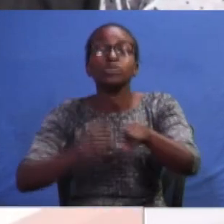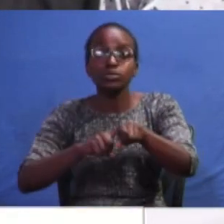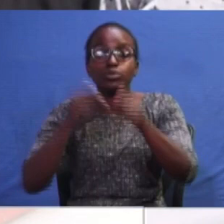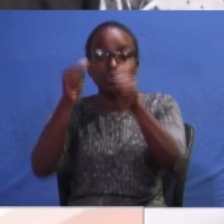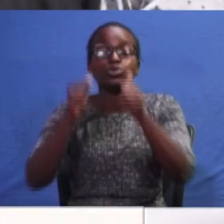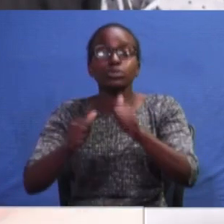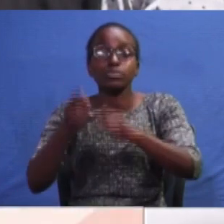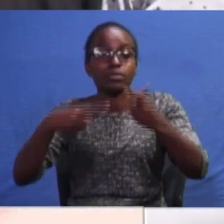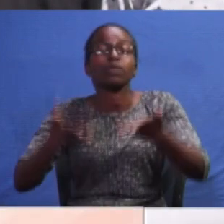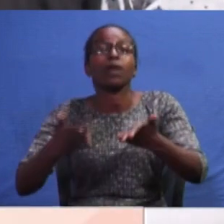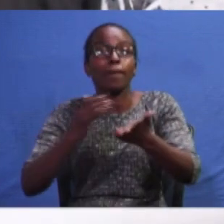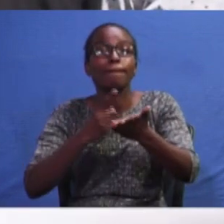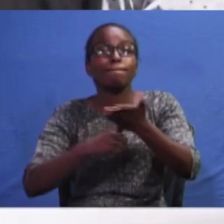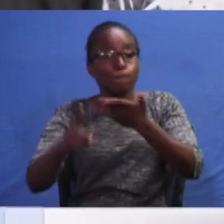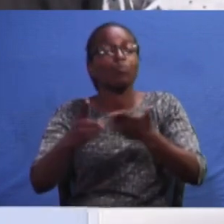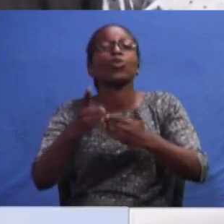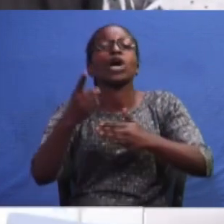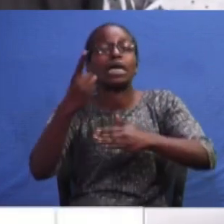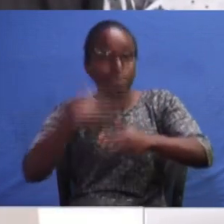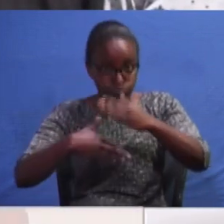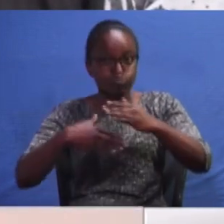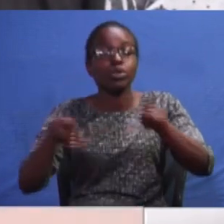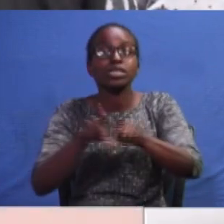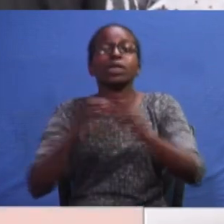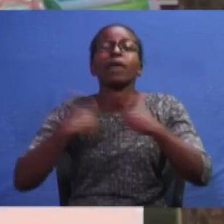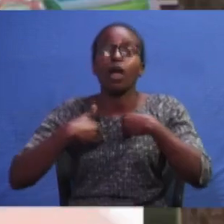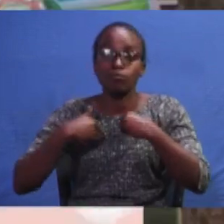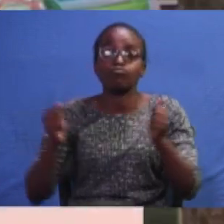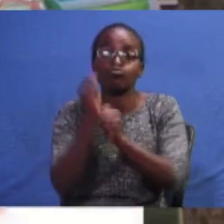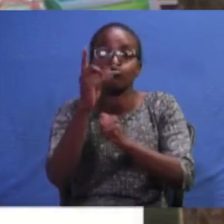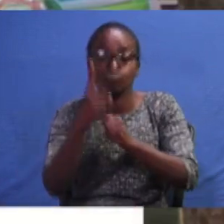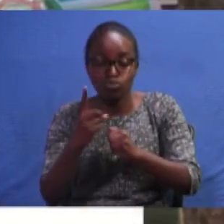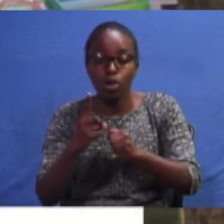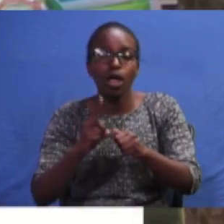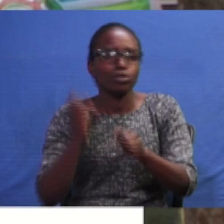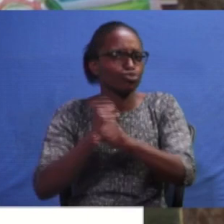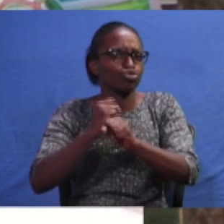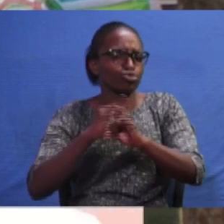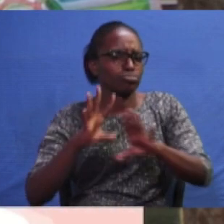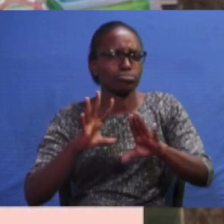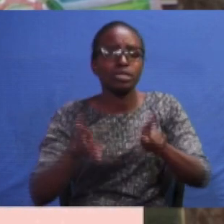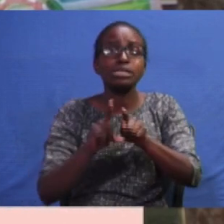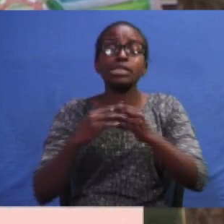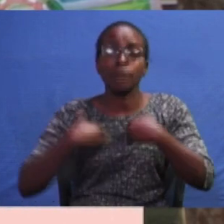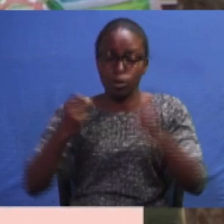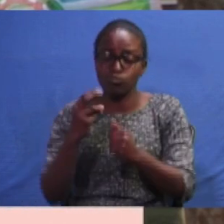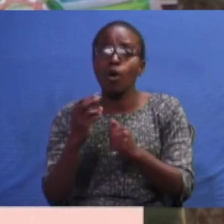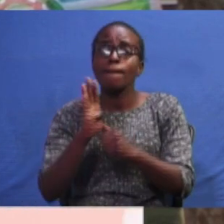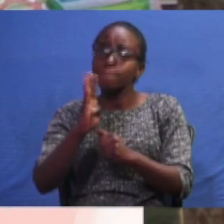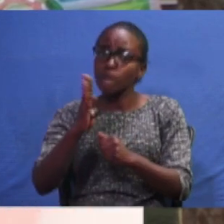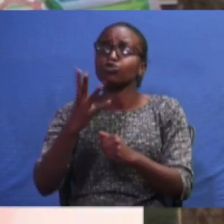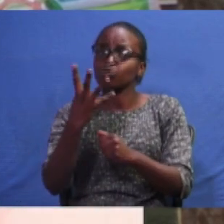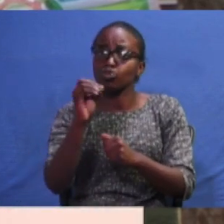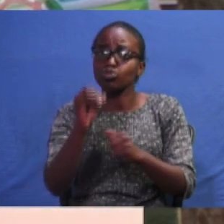week, 11th. But they have not done anything so far. Serikali iliwekeza bilioni 40 katika elimu ya juu